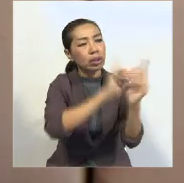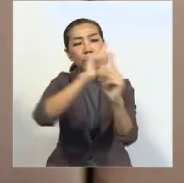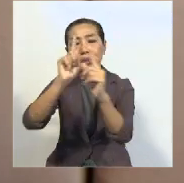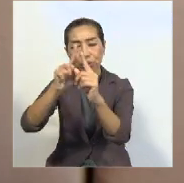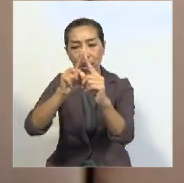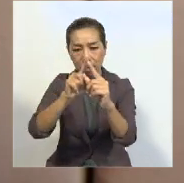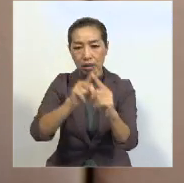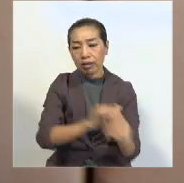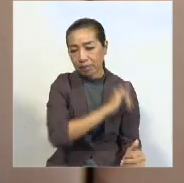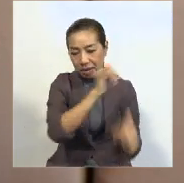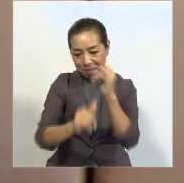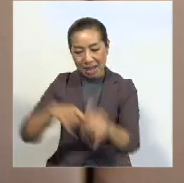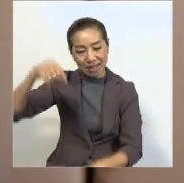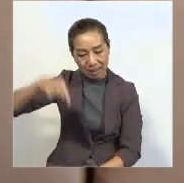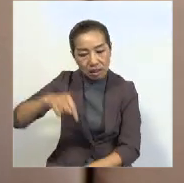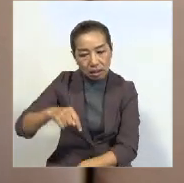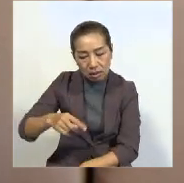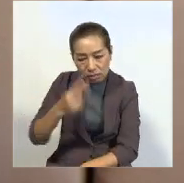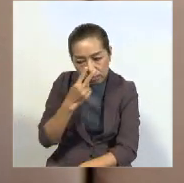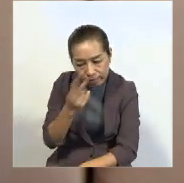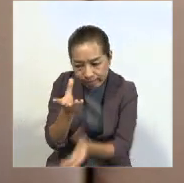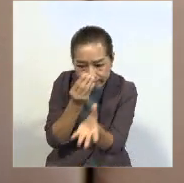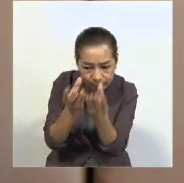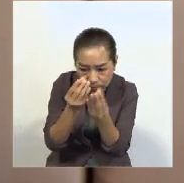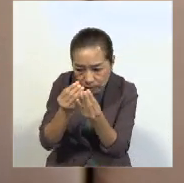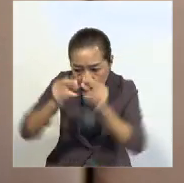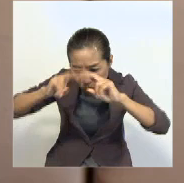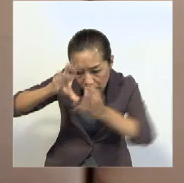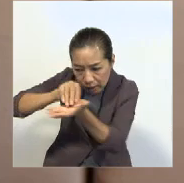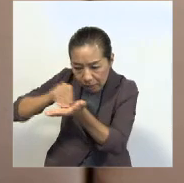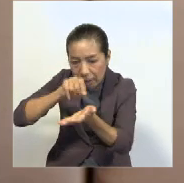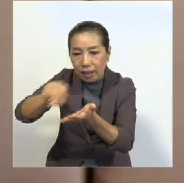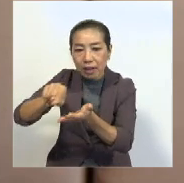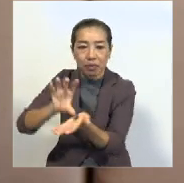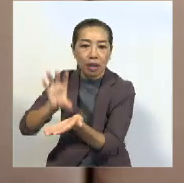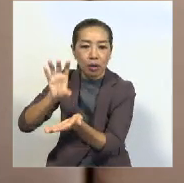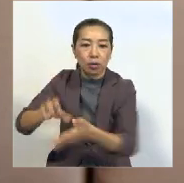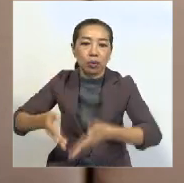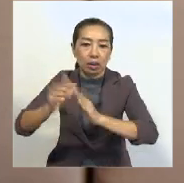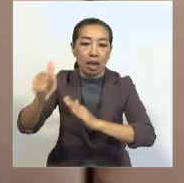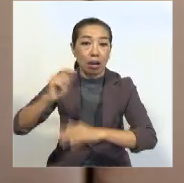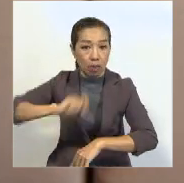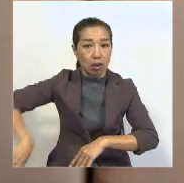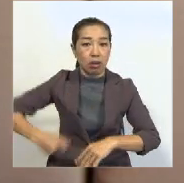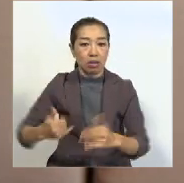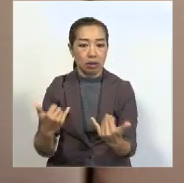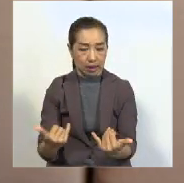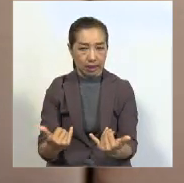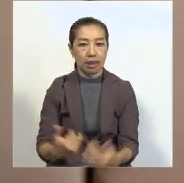ามาศึกษาดูแล้วก็เลือกโอกาสที่กัมพูชากำลังมีอยู่นะ